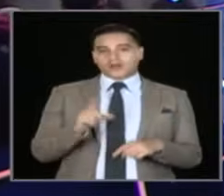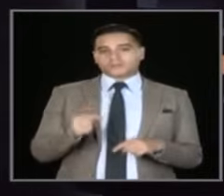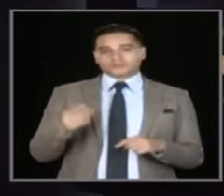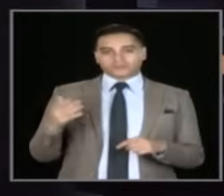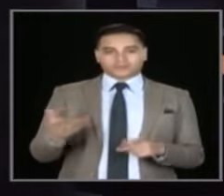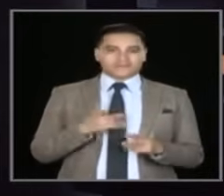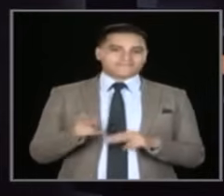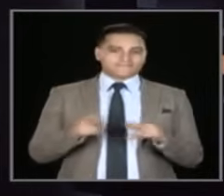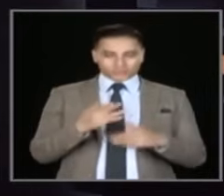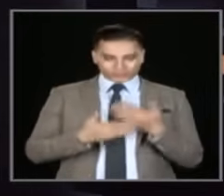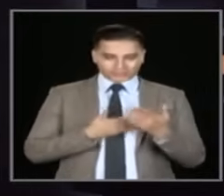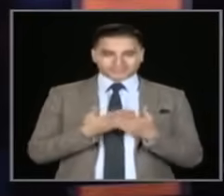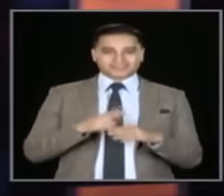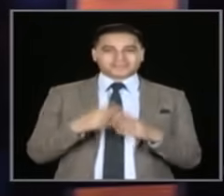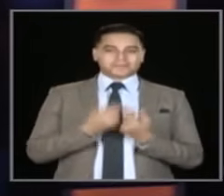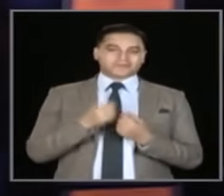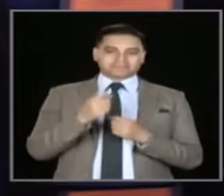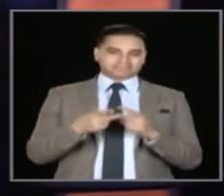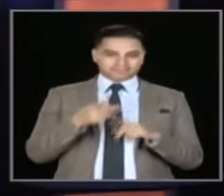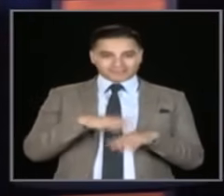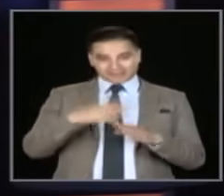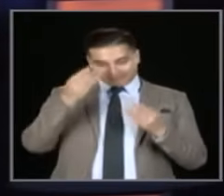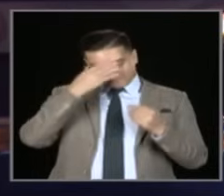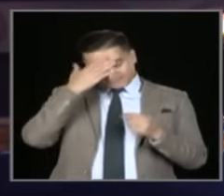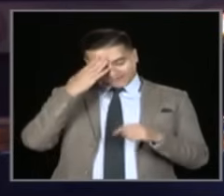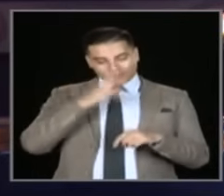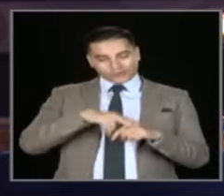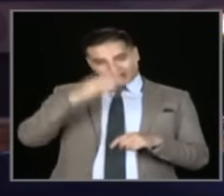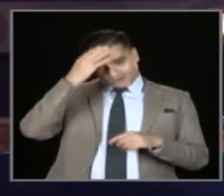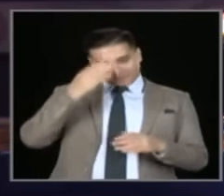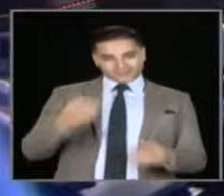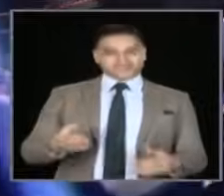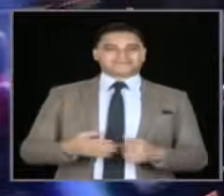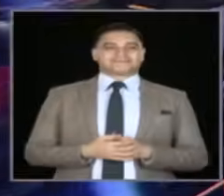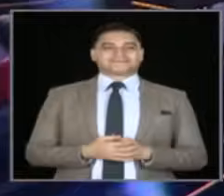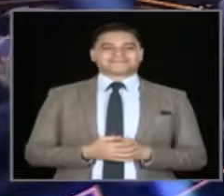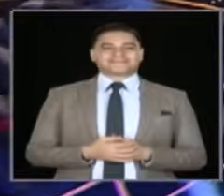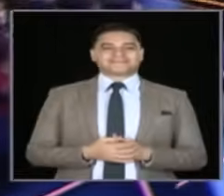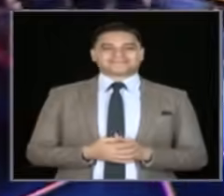15. هنخرج فاصل وهنرجع مره تانيه مع فقره المعرفه والعباقره.